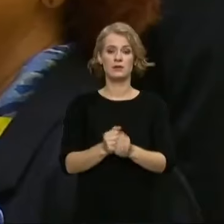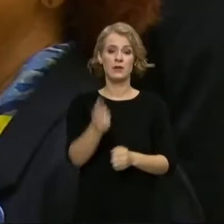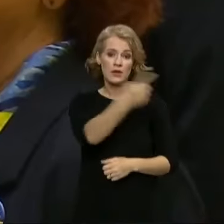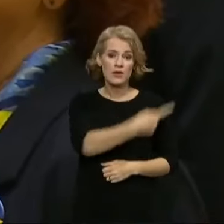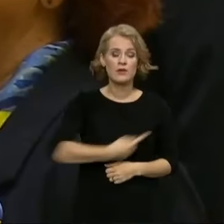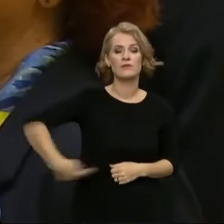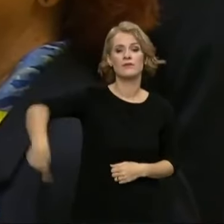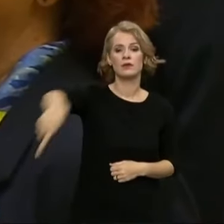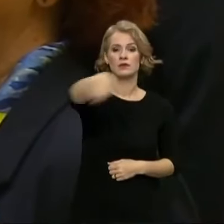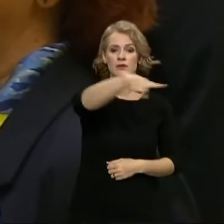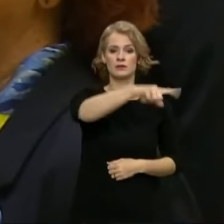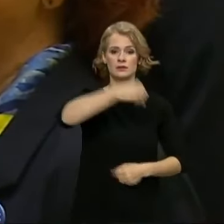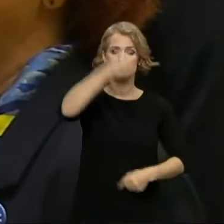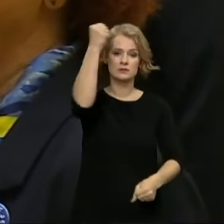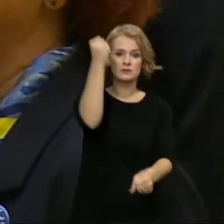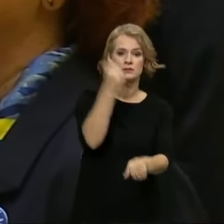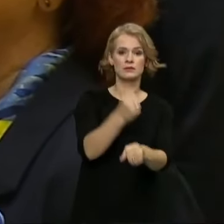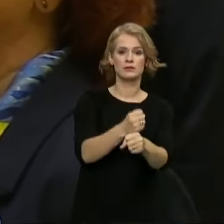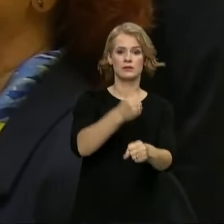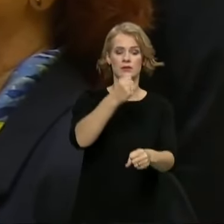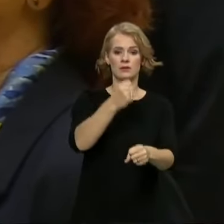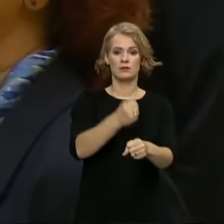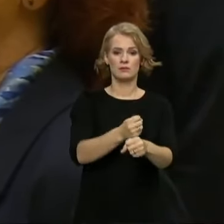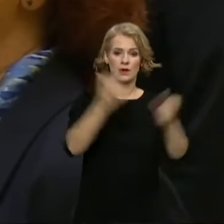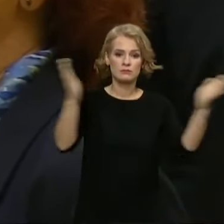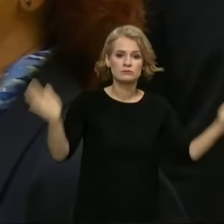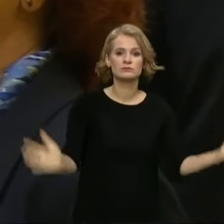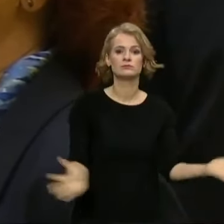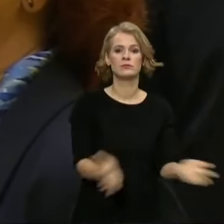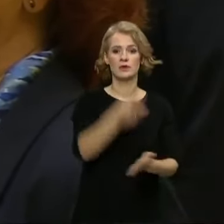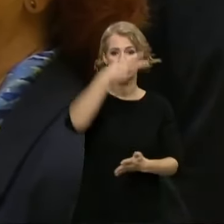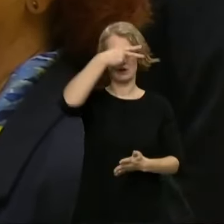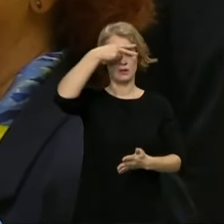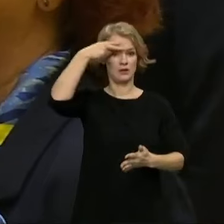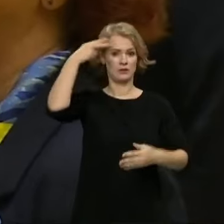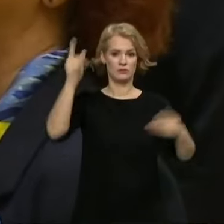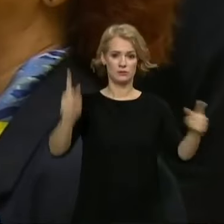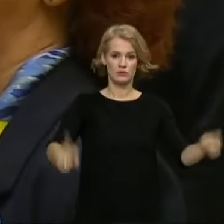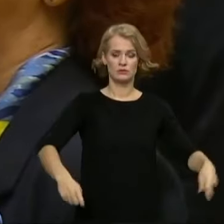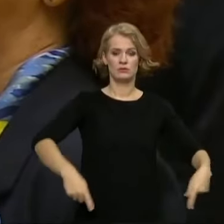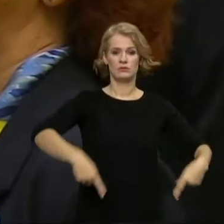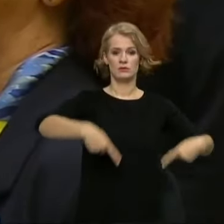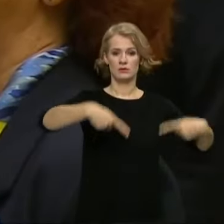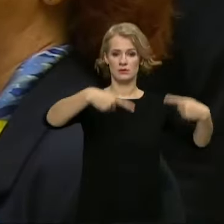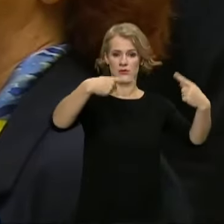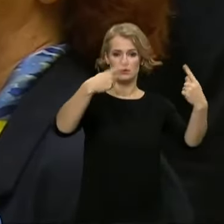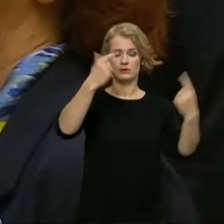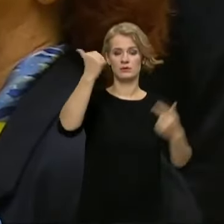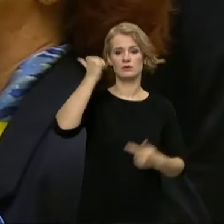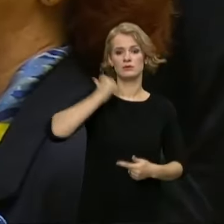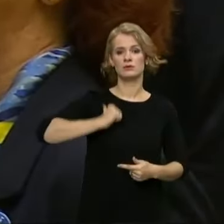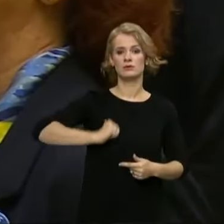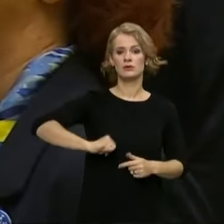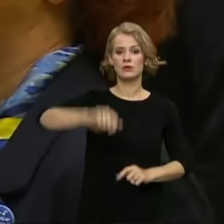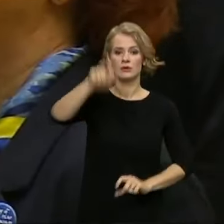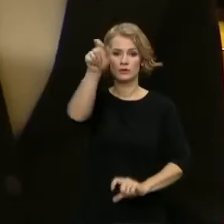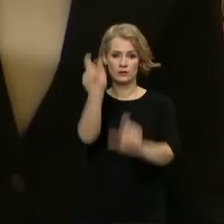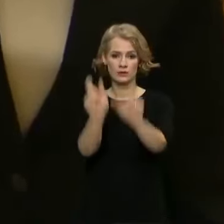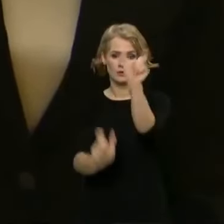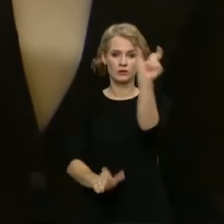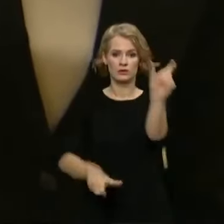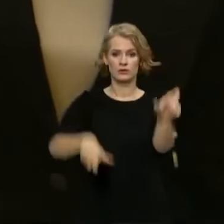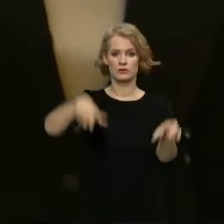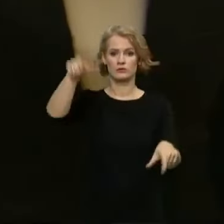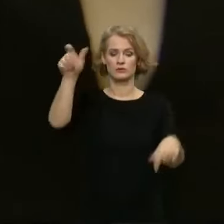dorybės tegul dirba tavo naudai